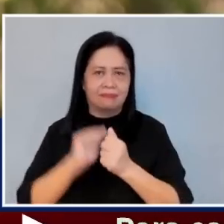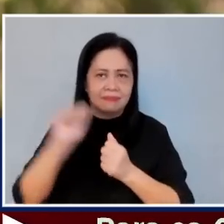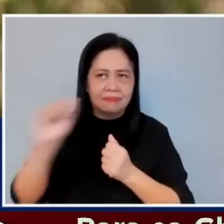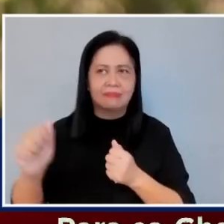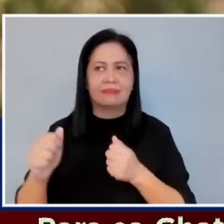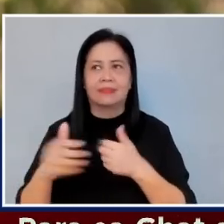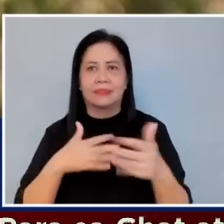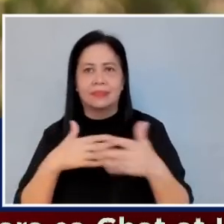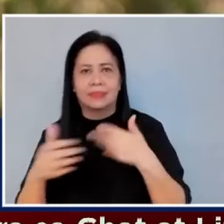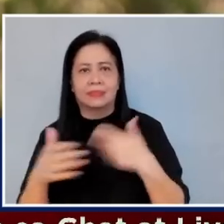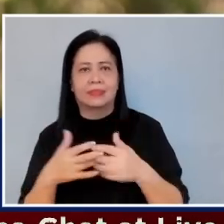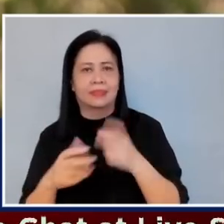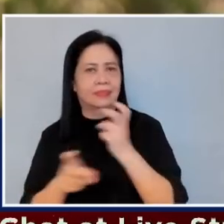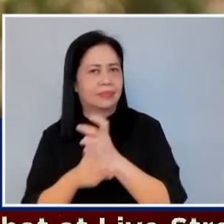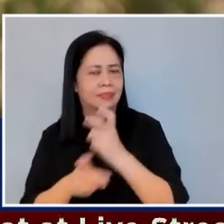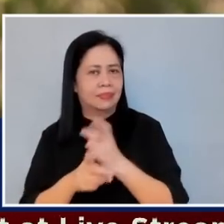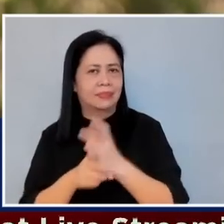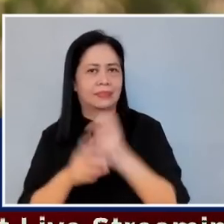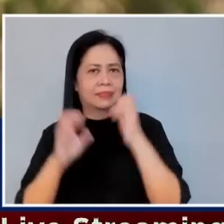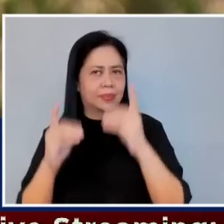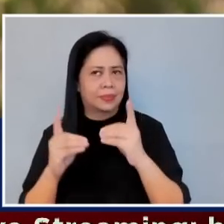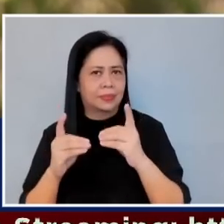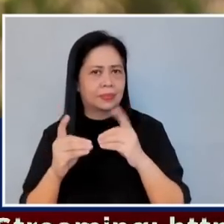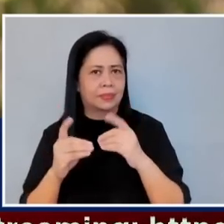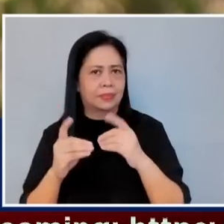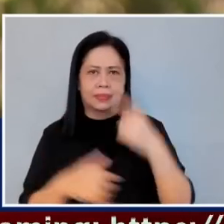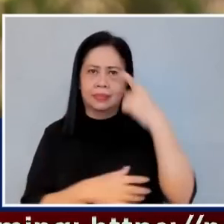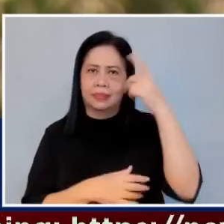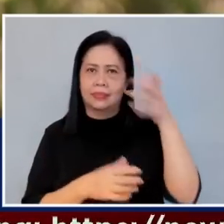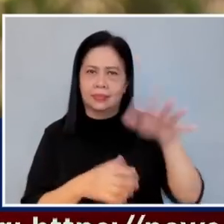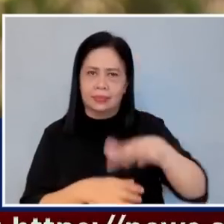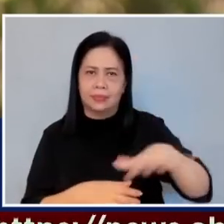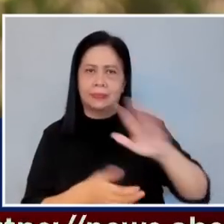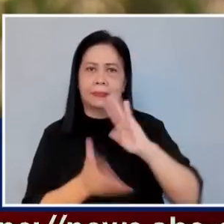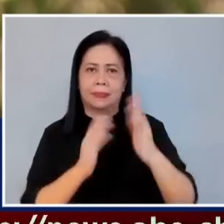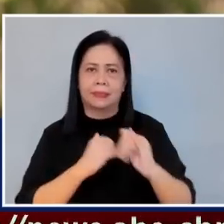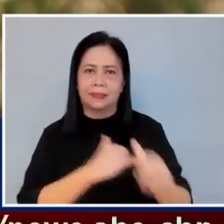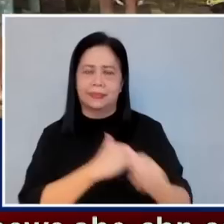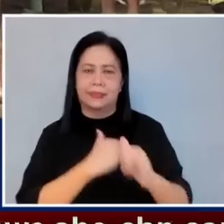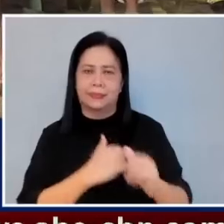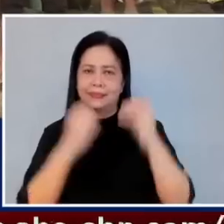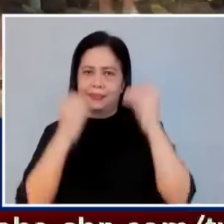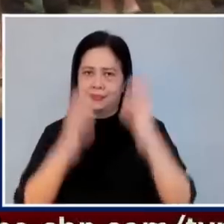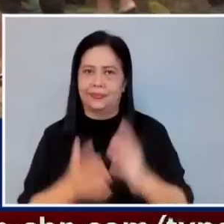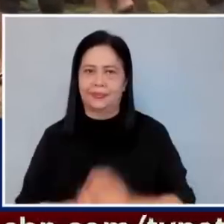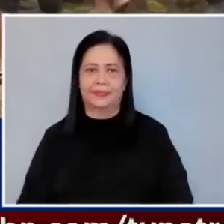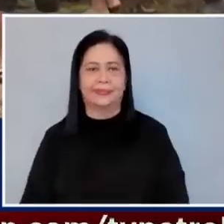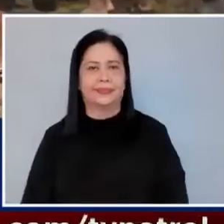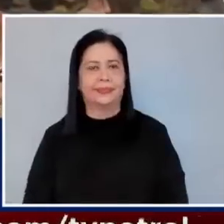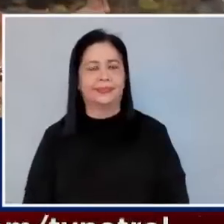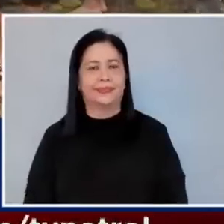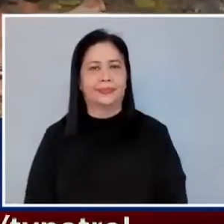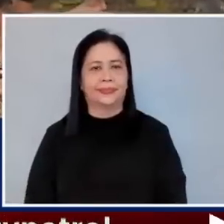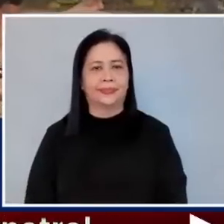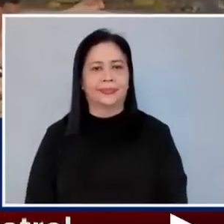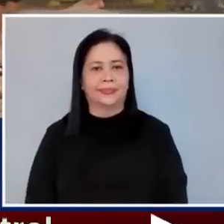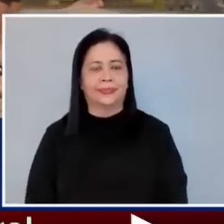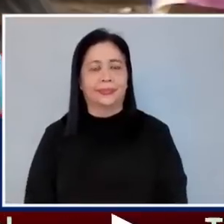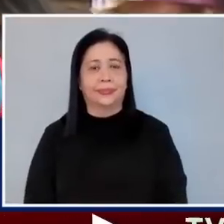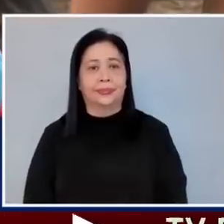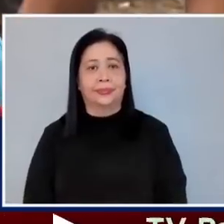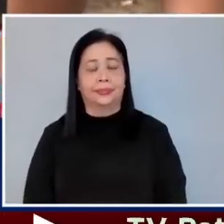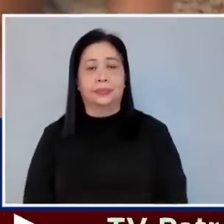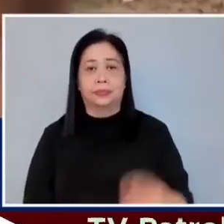na hirap ang edukasyon, may pangarap silang maging katulad ko na teacher. Sa Mabaldog,